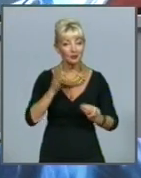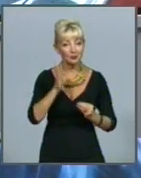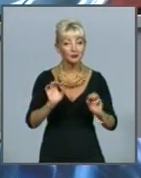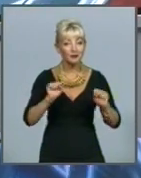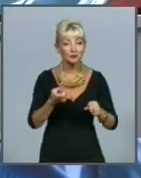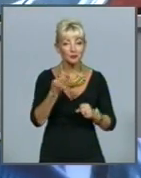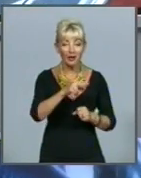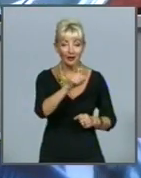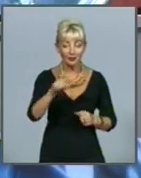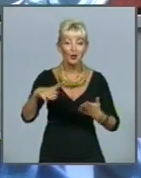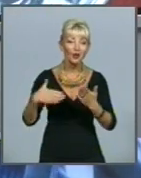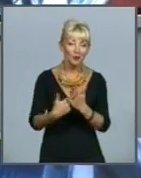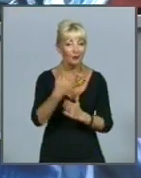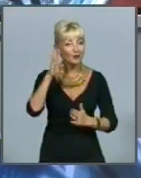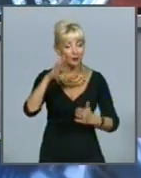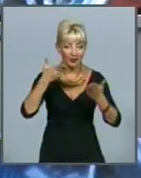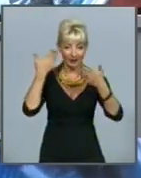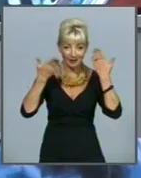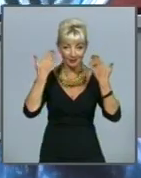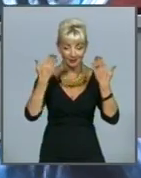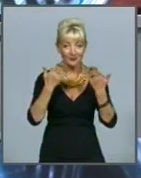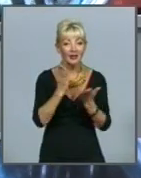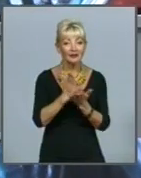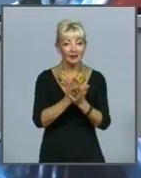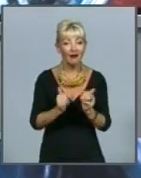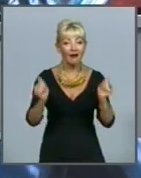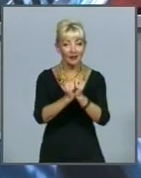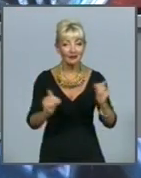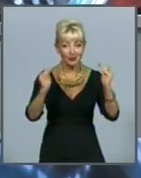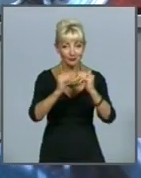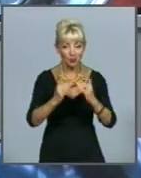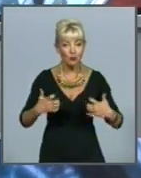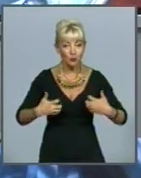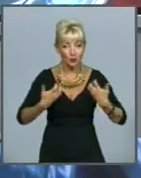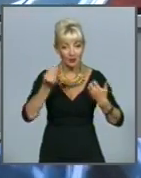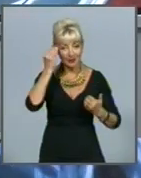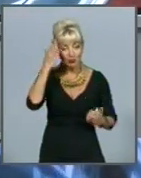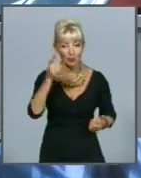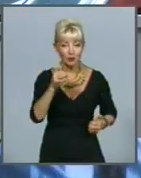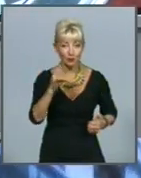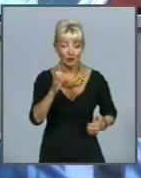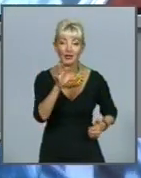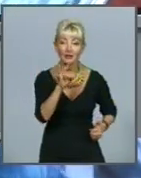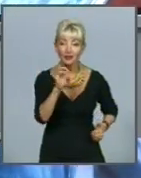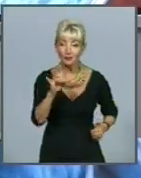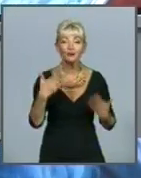новий водний атракціон. Розташували його біля будинку жахів у японській зоні. Наша Марія Соловйова вже пройшла